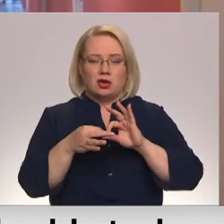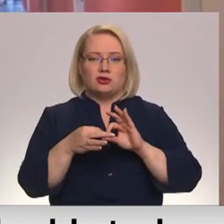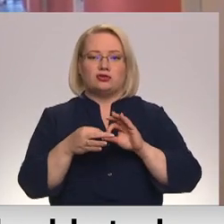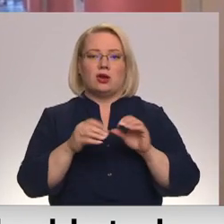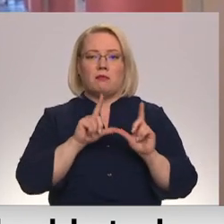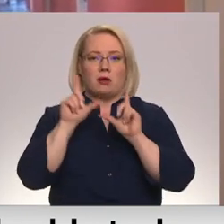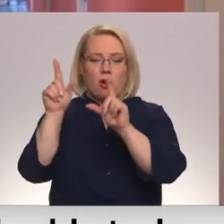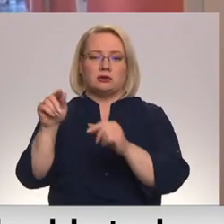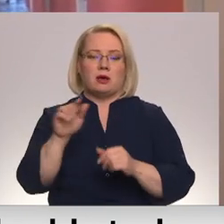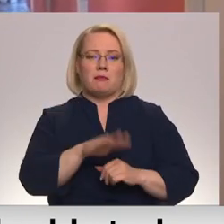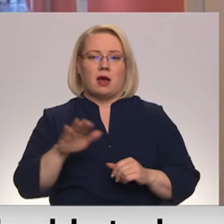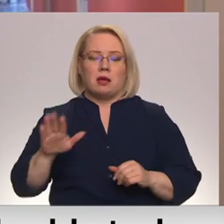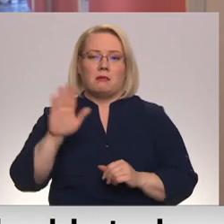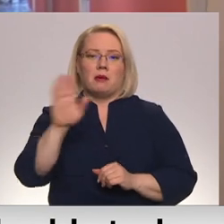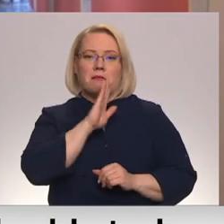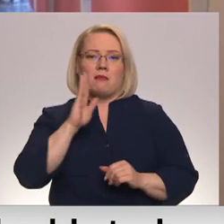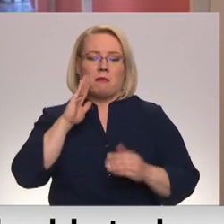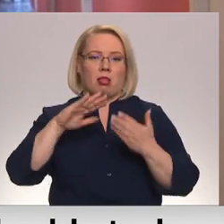brauksim ar bērniem pie mammas uz laukiem.